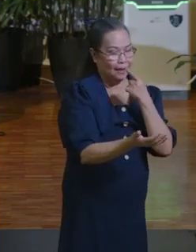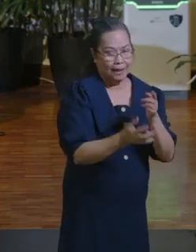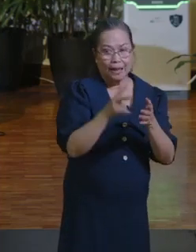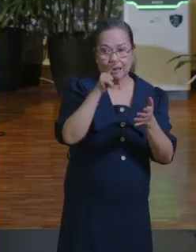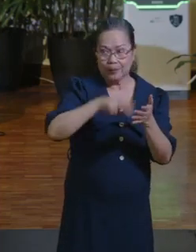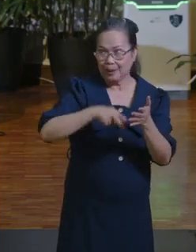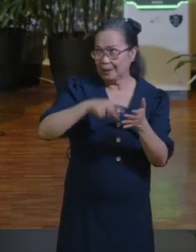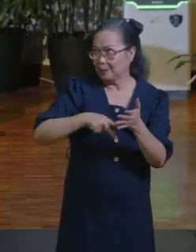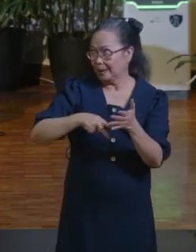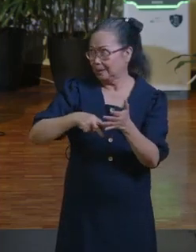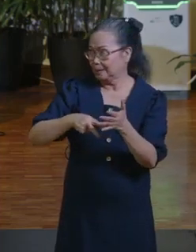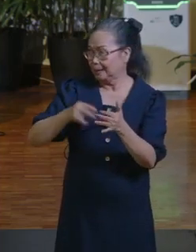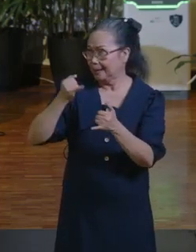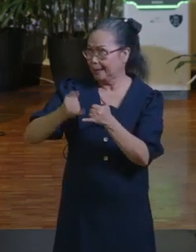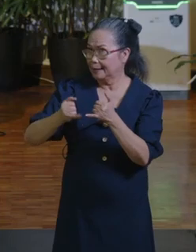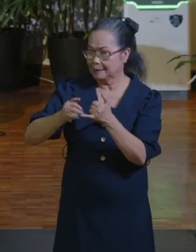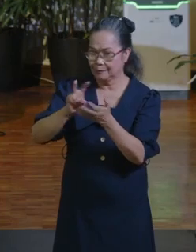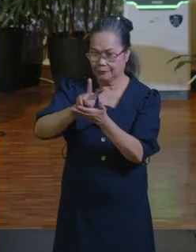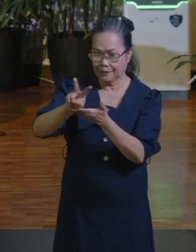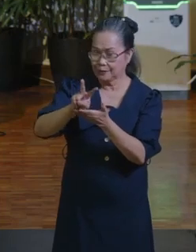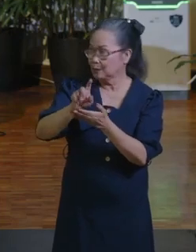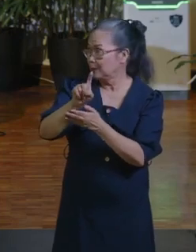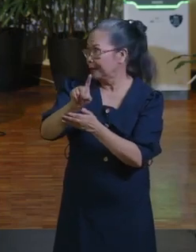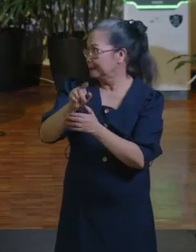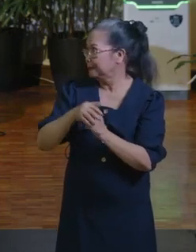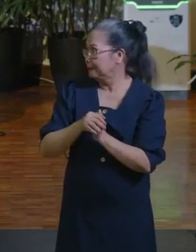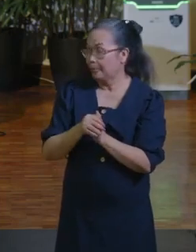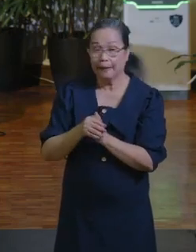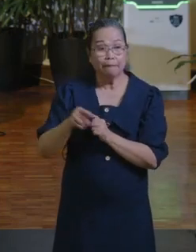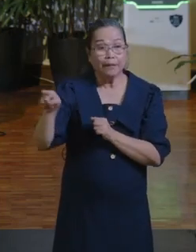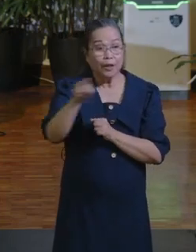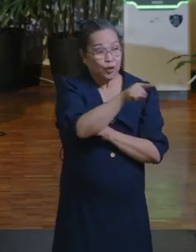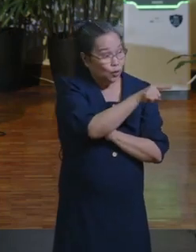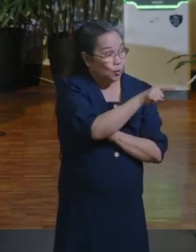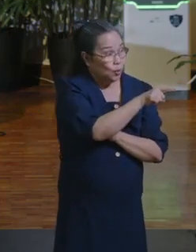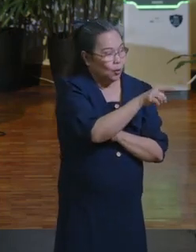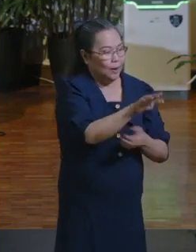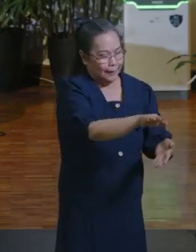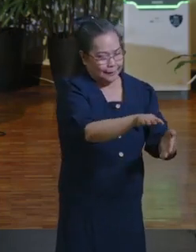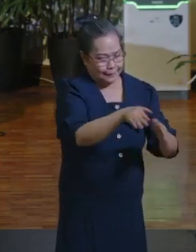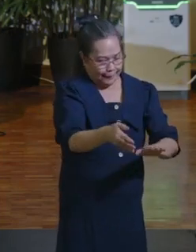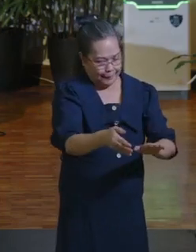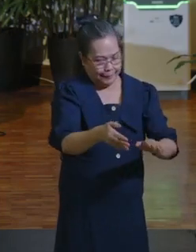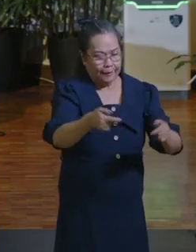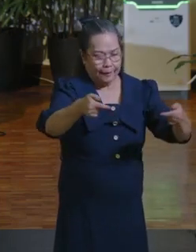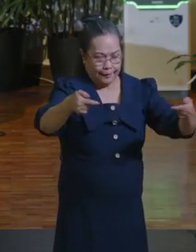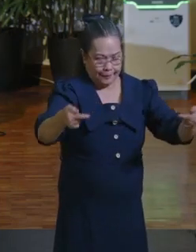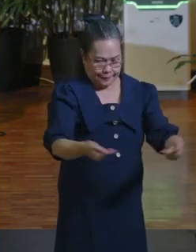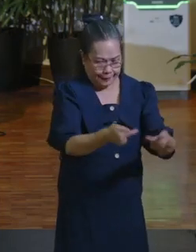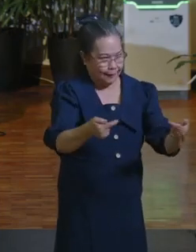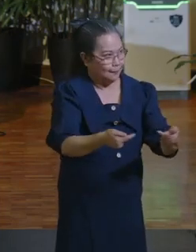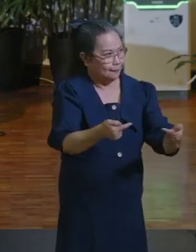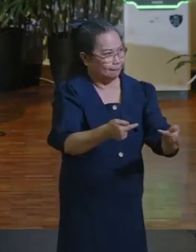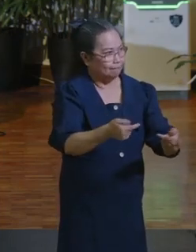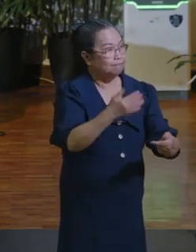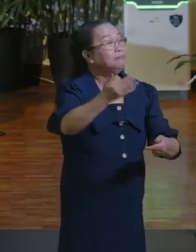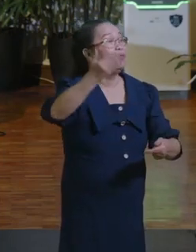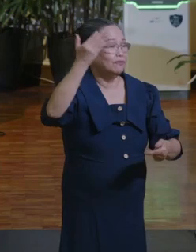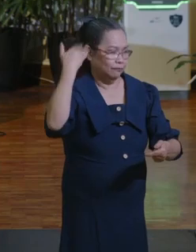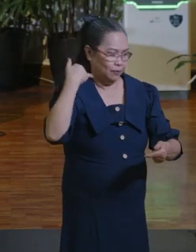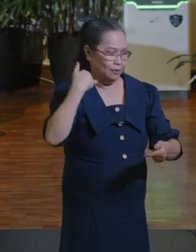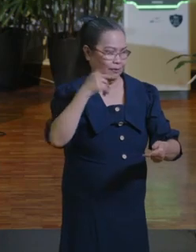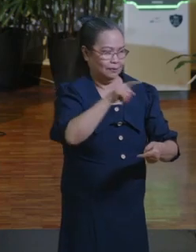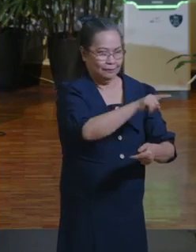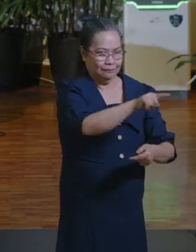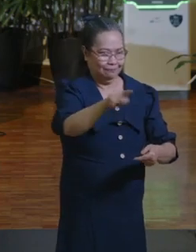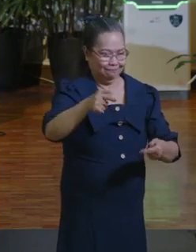Babasahin ko yung mula sa verse 1. "And you were dead in the trespasses and sins in which you once walked,